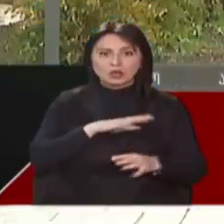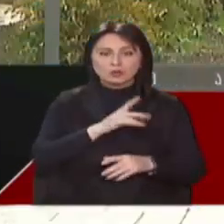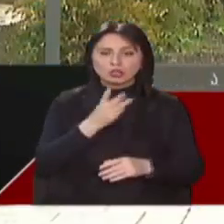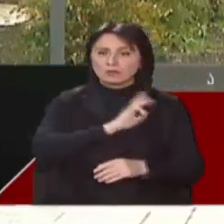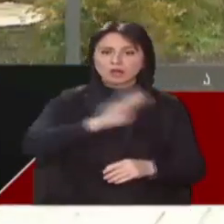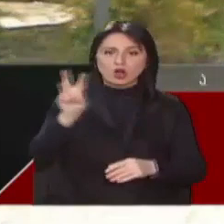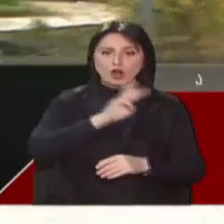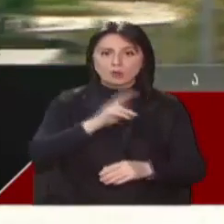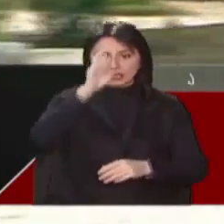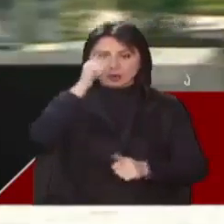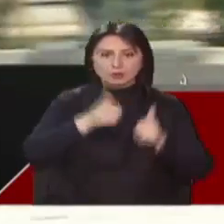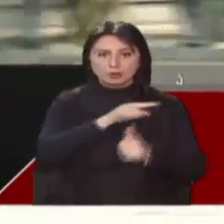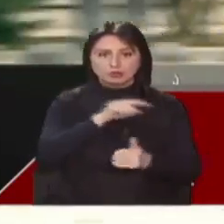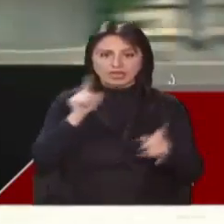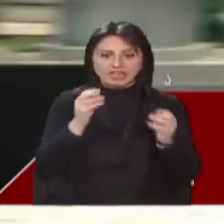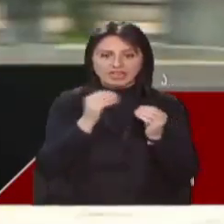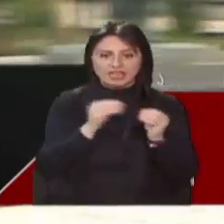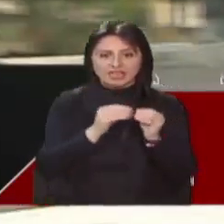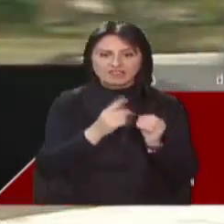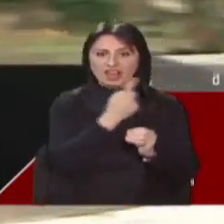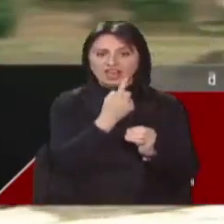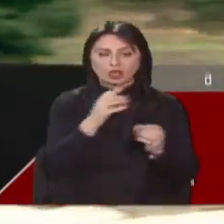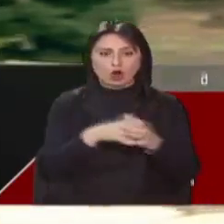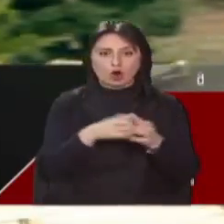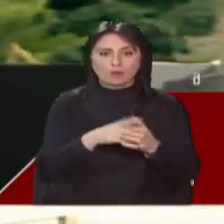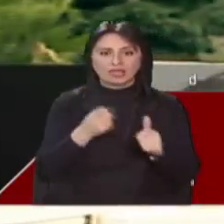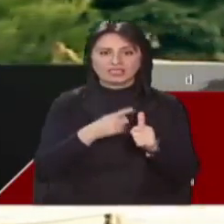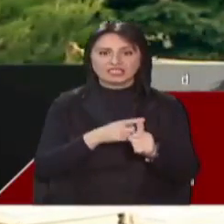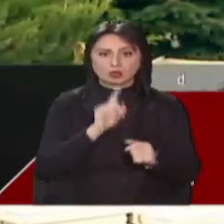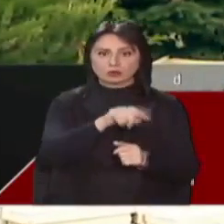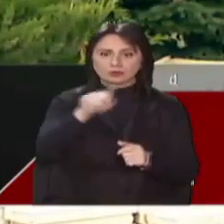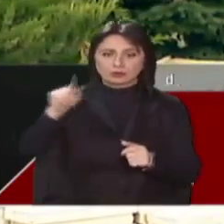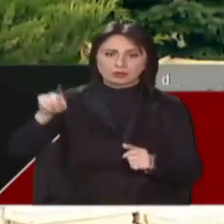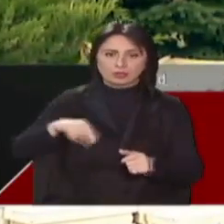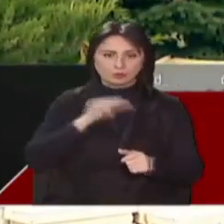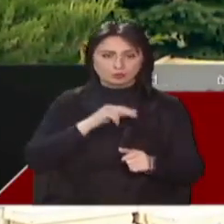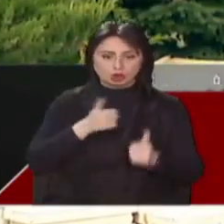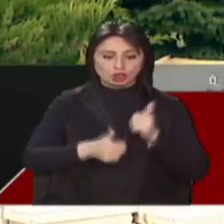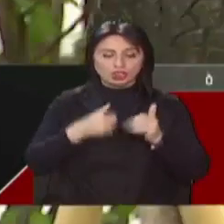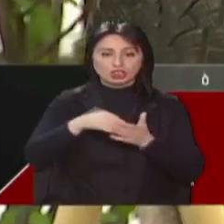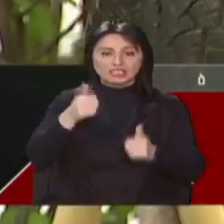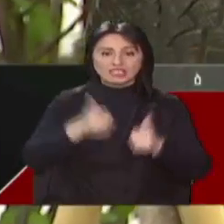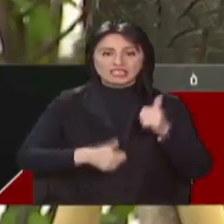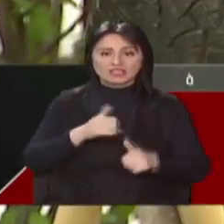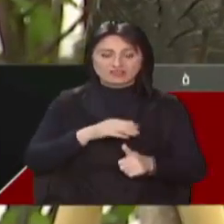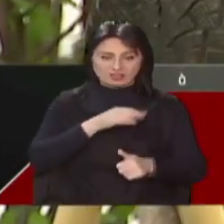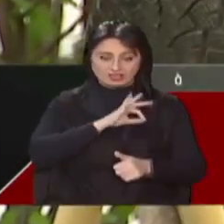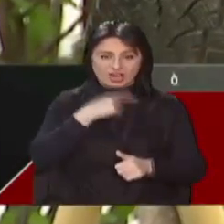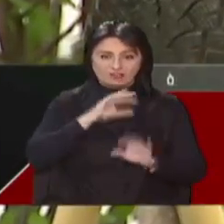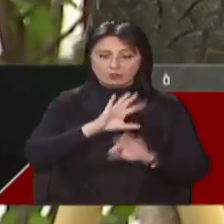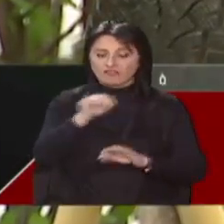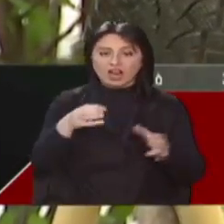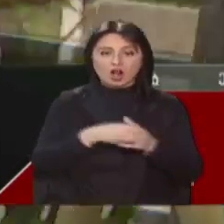მრავალმილიონიან სახელმწიფო ტენდერებში ერთ-ერთი წამყვანი კომპანიის სტატუსის შენარჩუნება. Შესყიდვების სააგენტოში განმარტეს, რომ